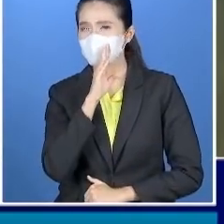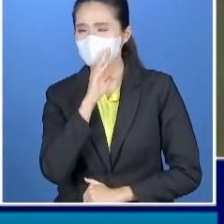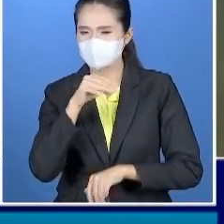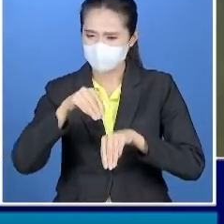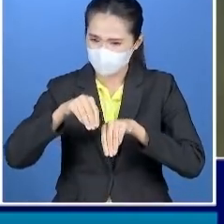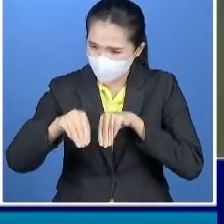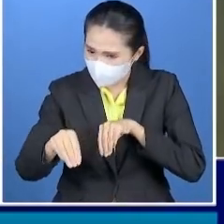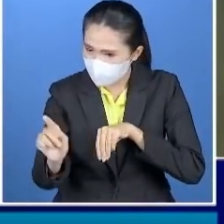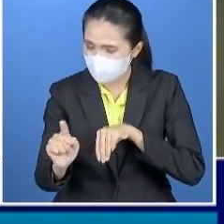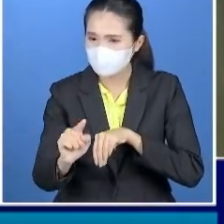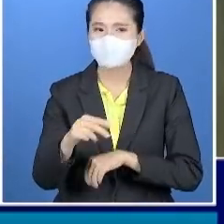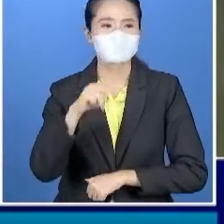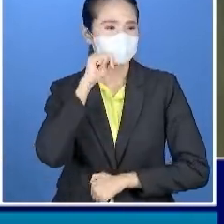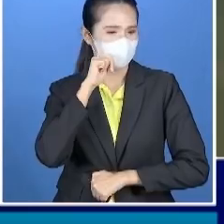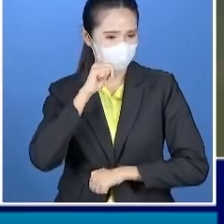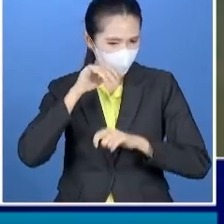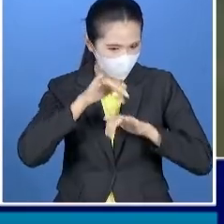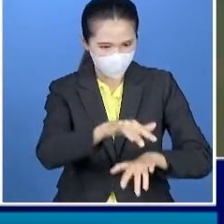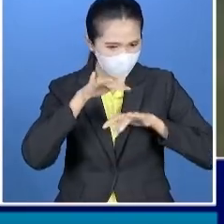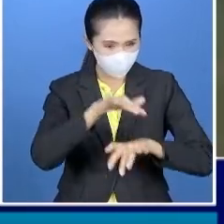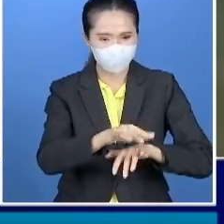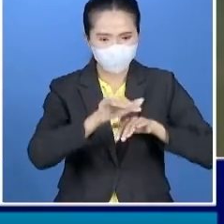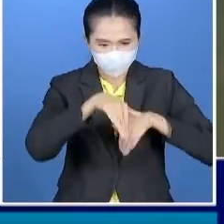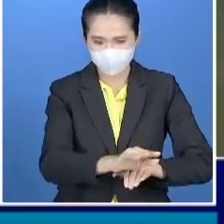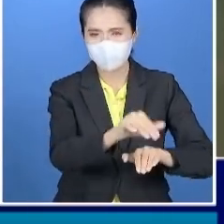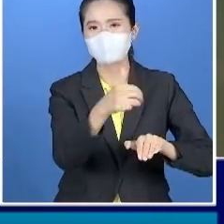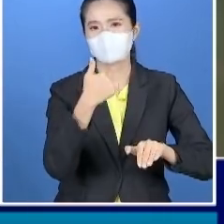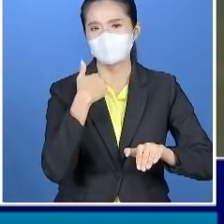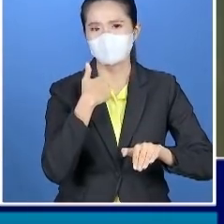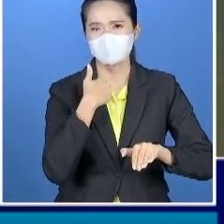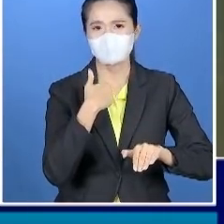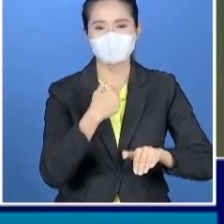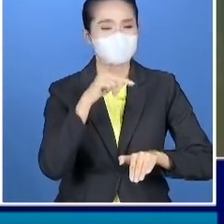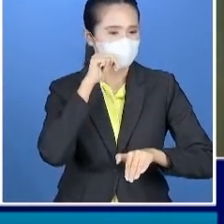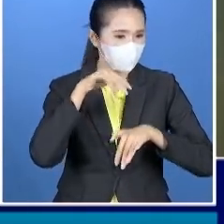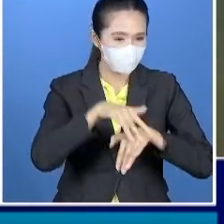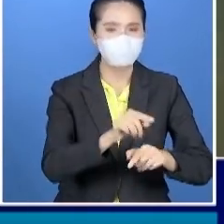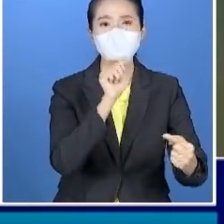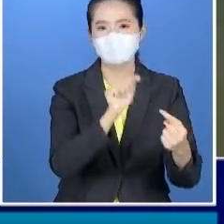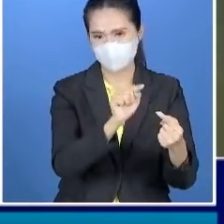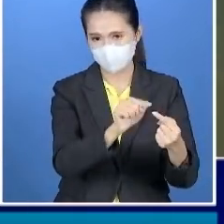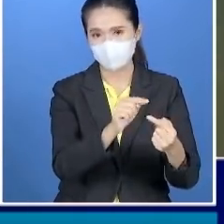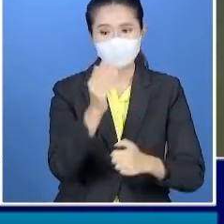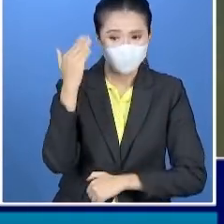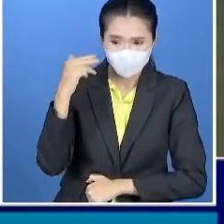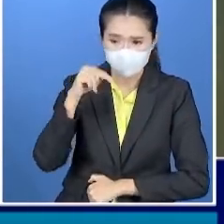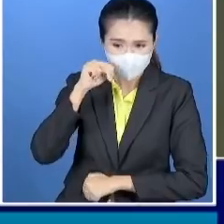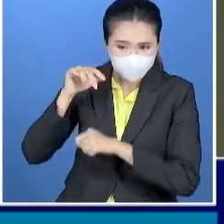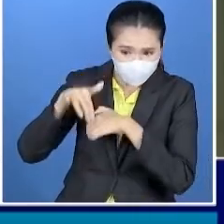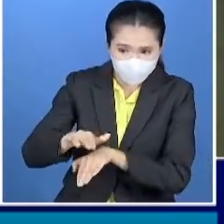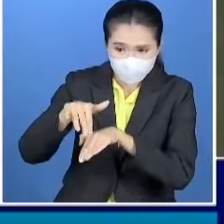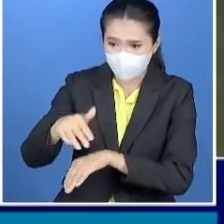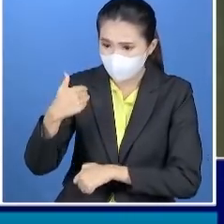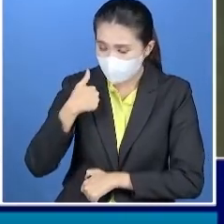ไกลครับ หนึ่งน้ำต้องขึ้นแรงโดยที่ไม่ติดอะไรเลยก็จะมาถึง แล้ววันนั้นน้ำมันแรงไห